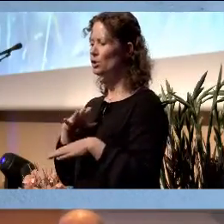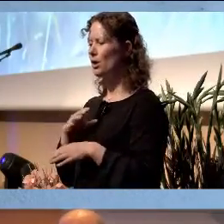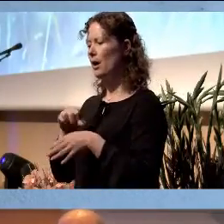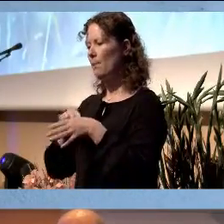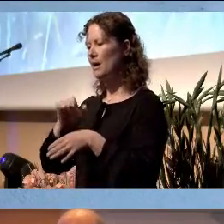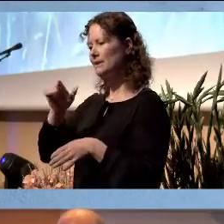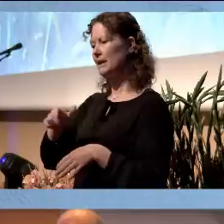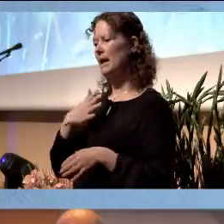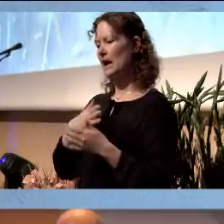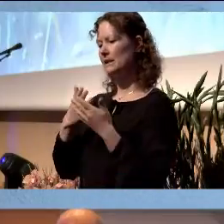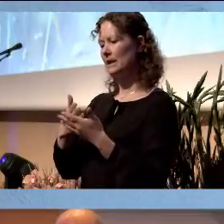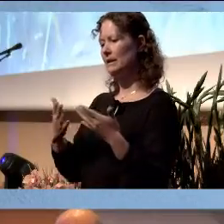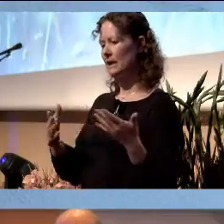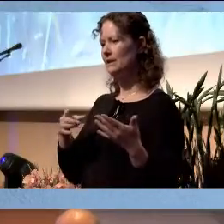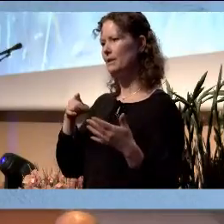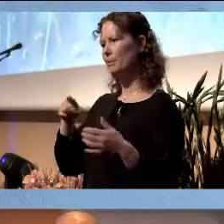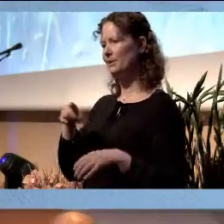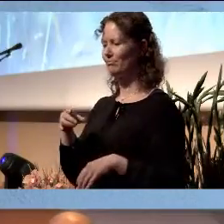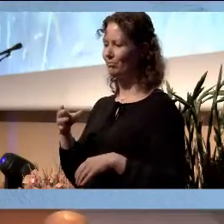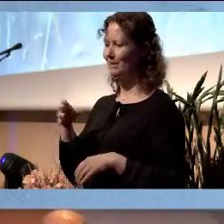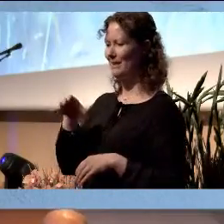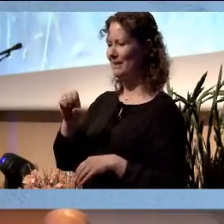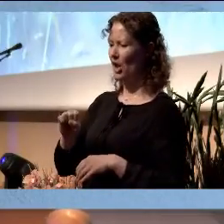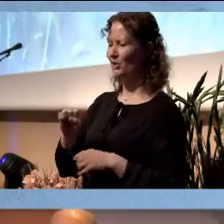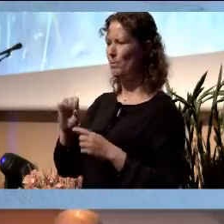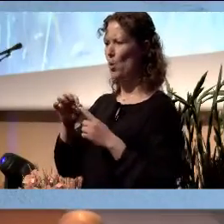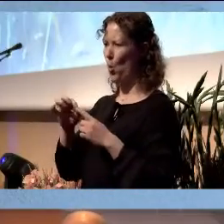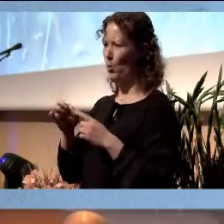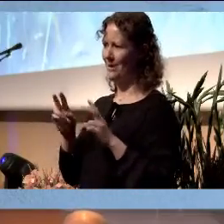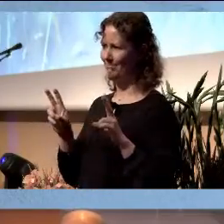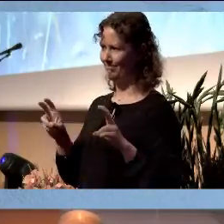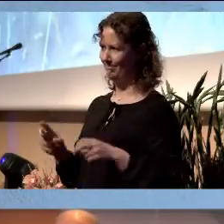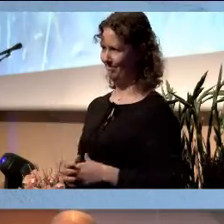helsetjeneste tatt på kornet.